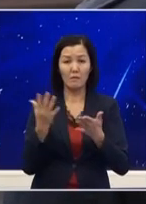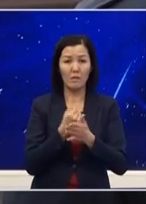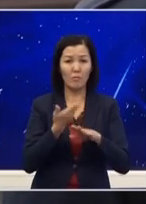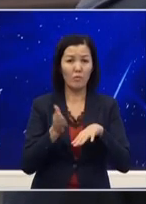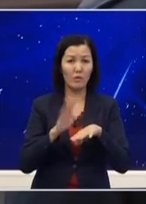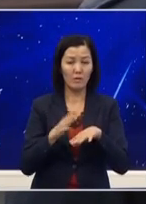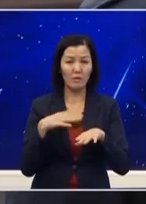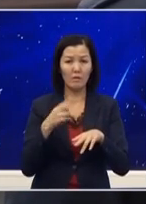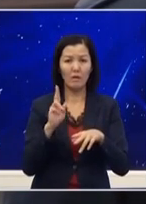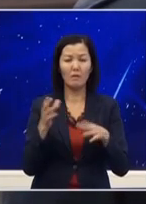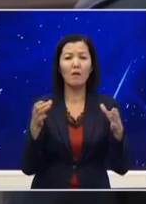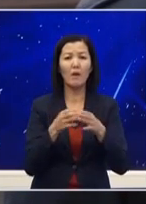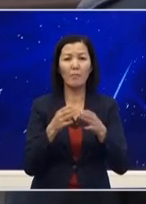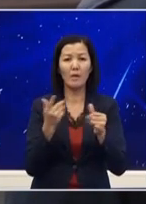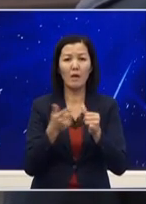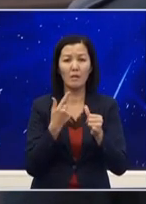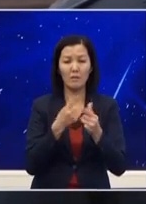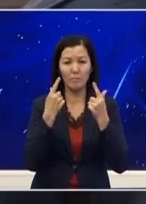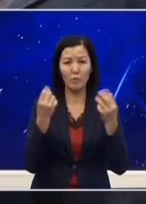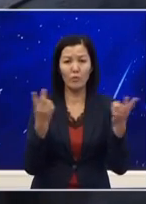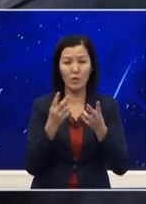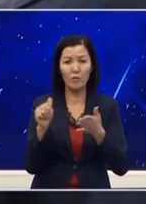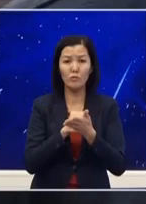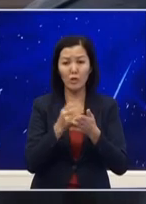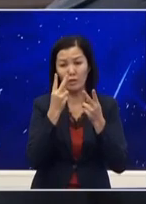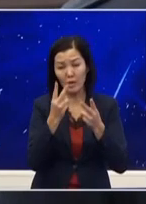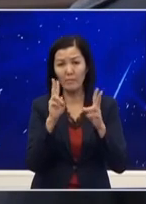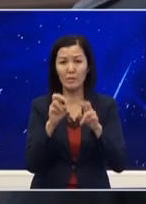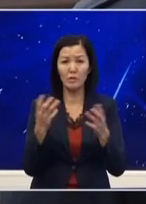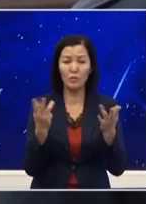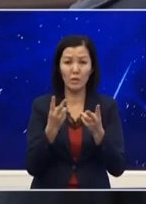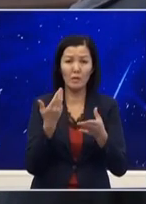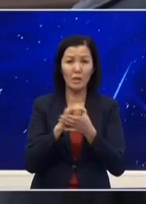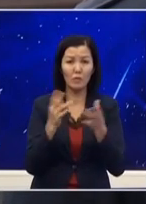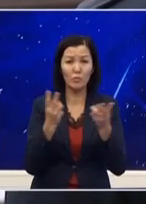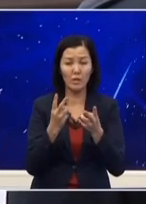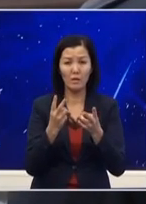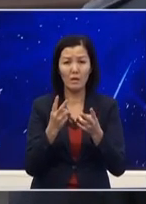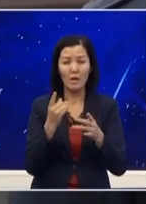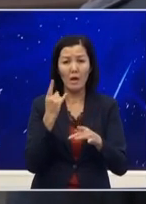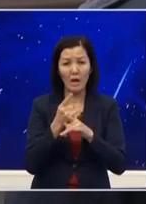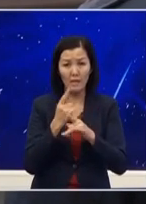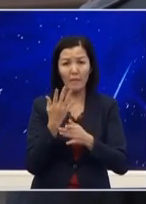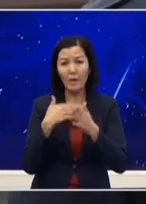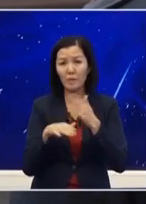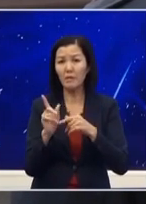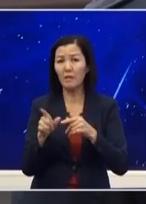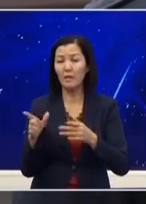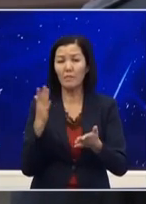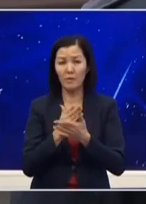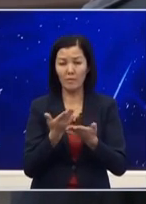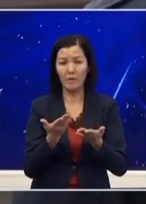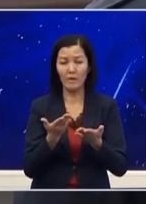болады. Біз керек болса, оның барлығын табып отырмыз. Көп алданған кісілер бар. Соның барлығы бізге кедергі жасап